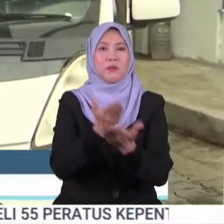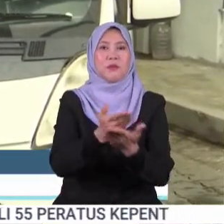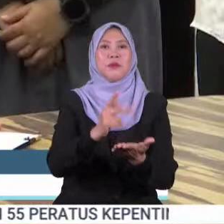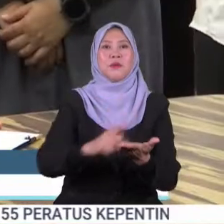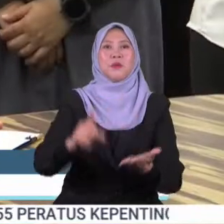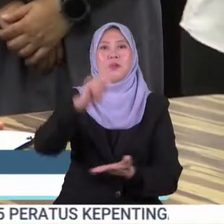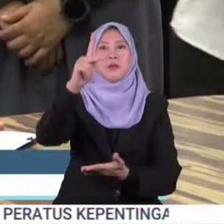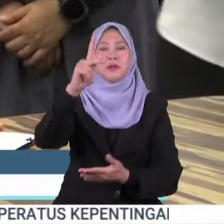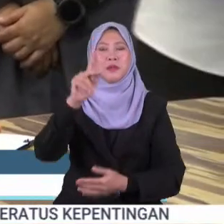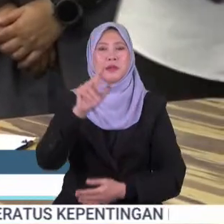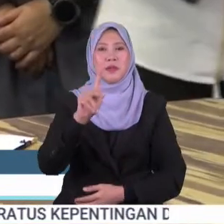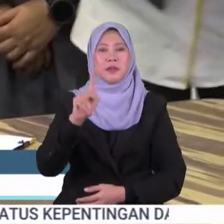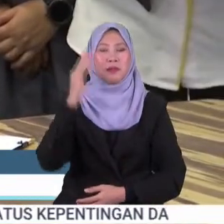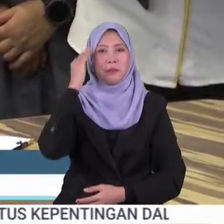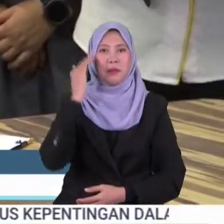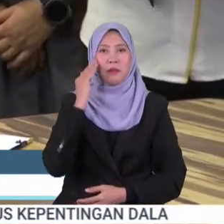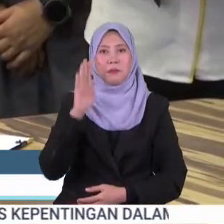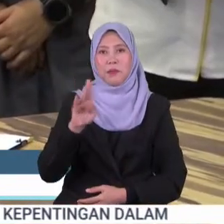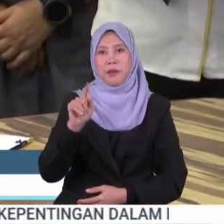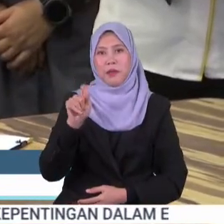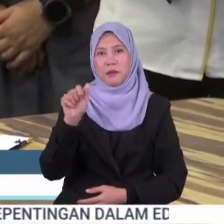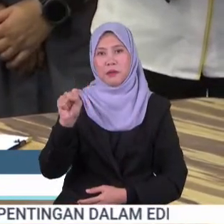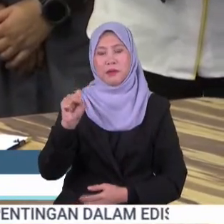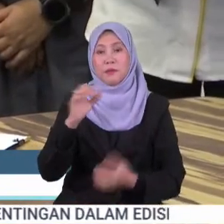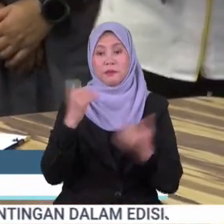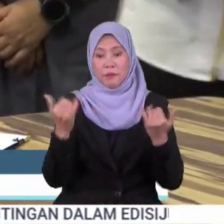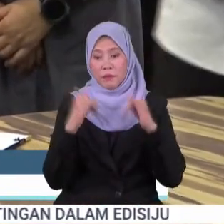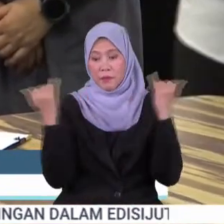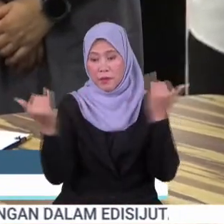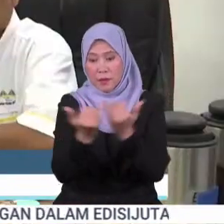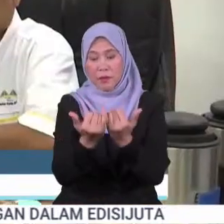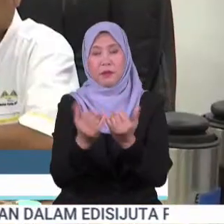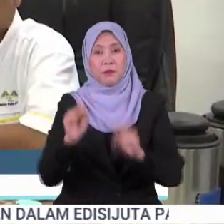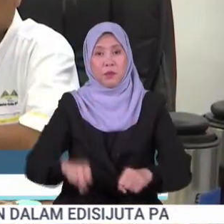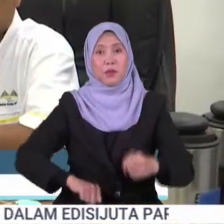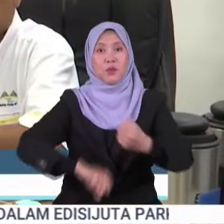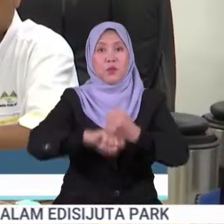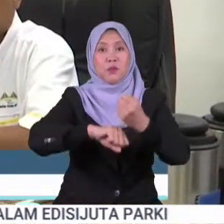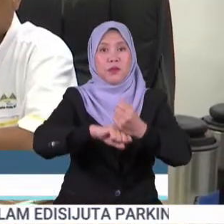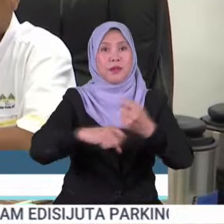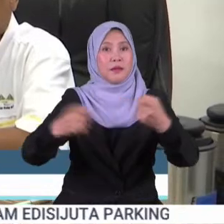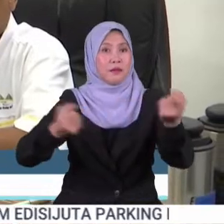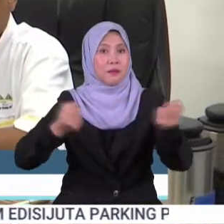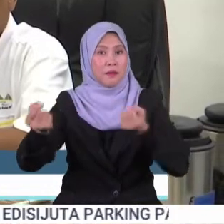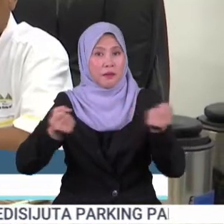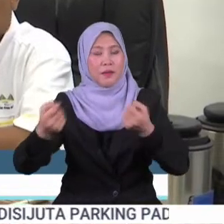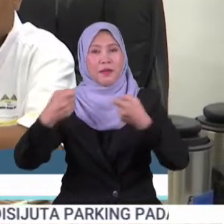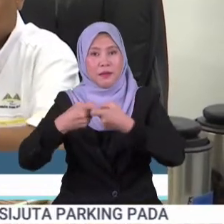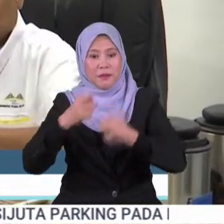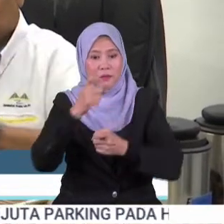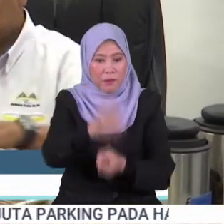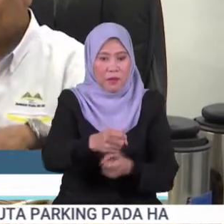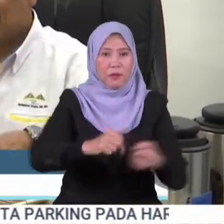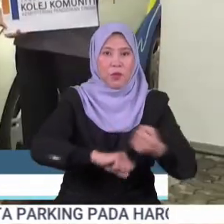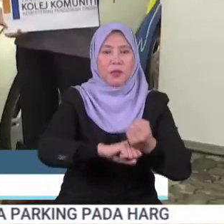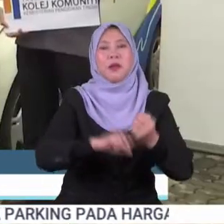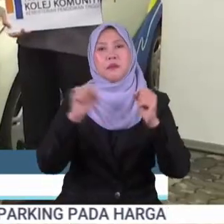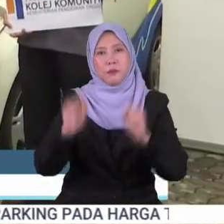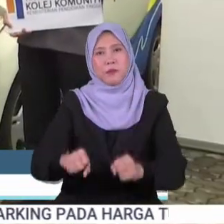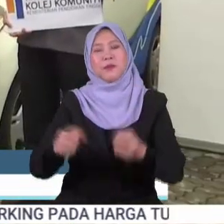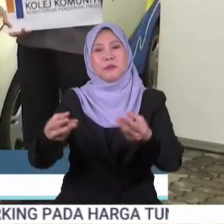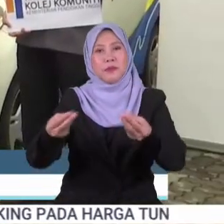Komuniti Kepala Batas. So, bagi syarikat-syarikat yang boleh menyumbang kenderaan hybrid, mungkin insyaAllah boleh berilah